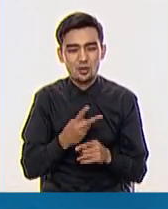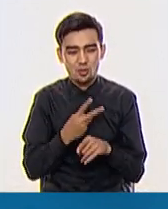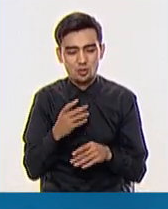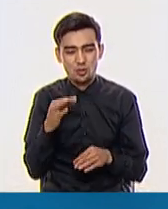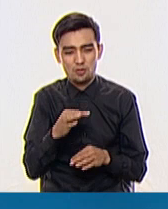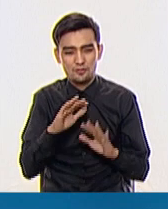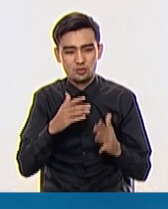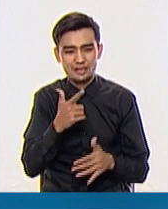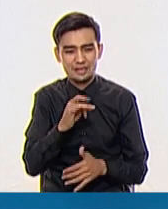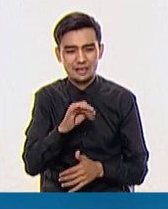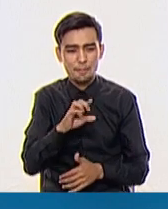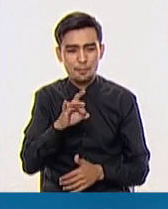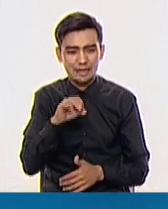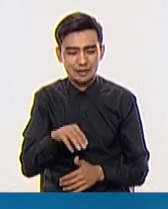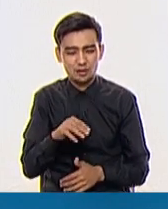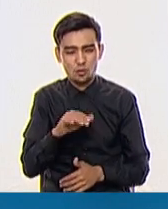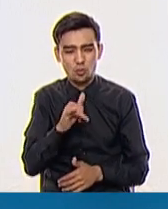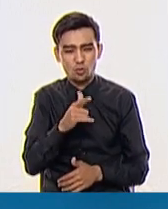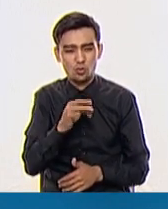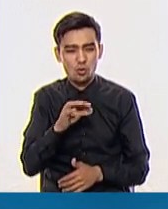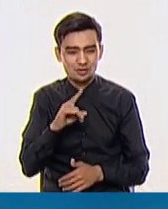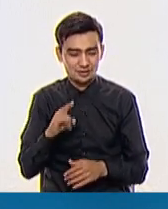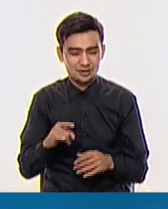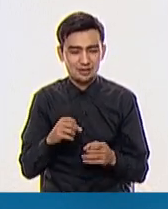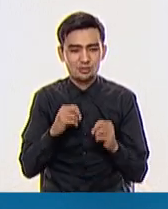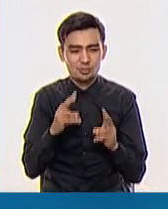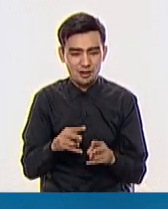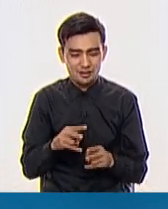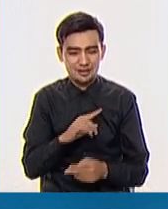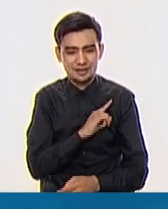гибридные угрозы. Их отражение требует специальных сил и